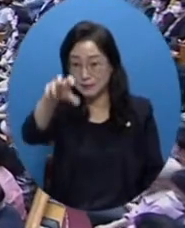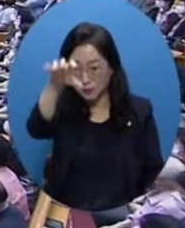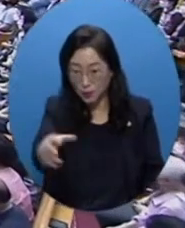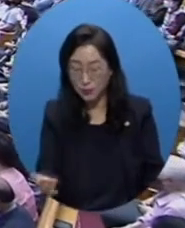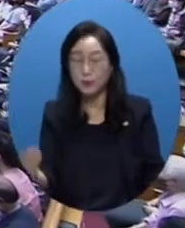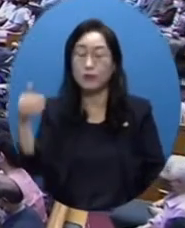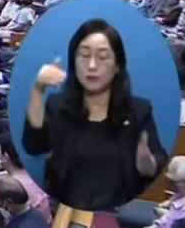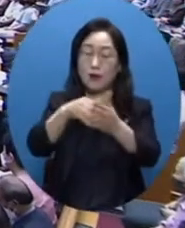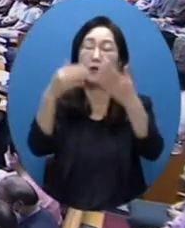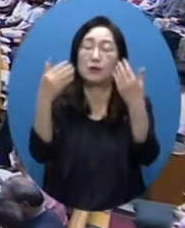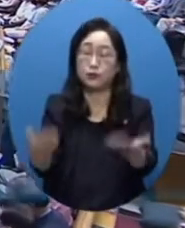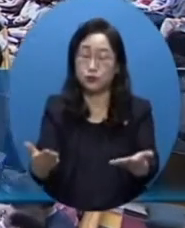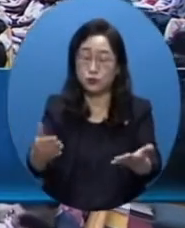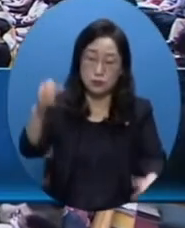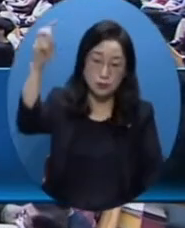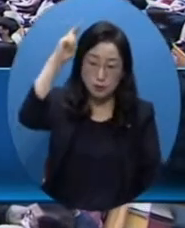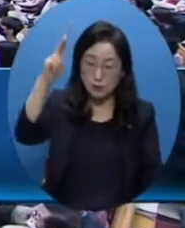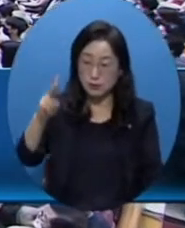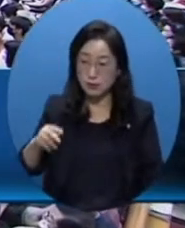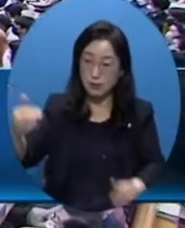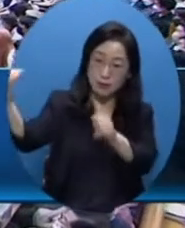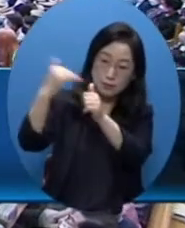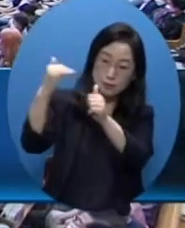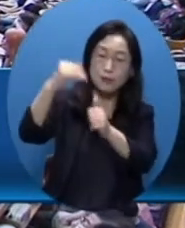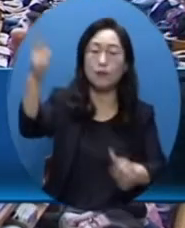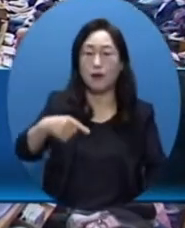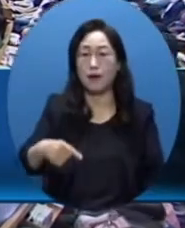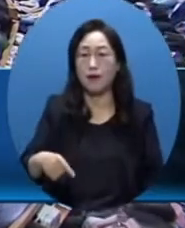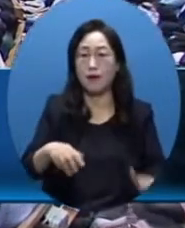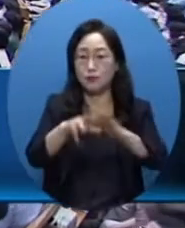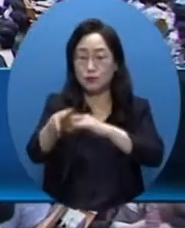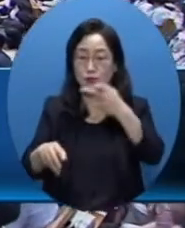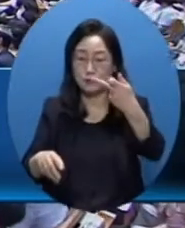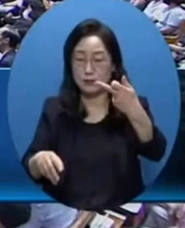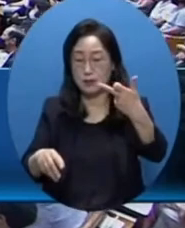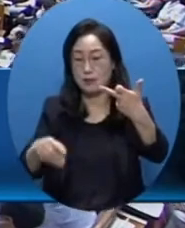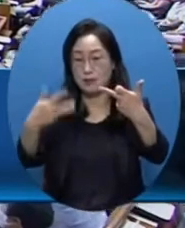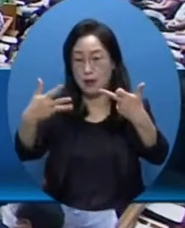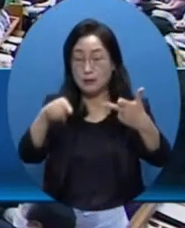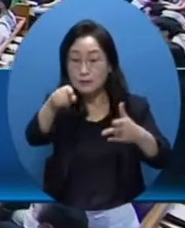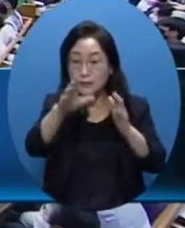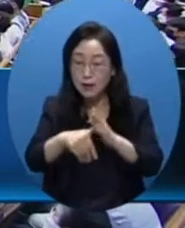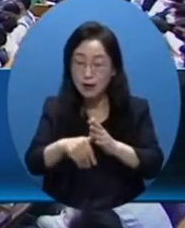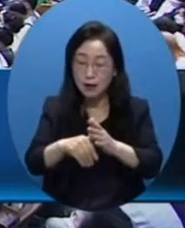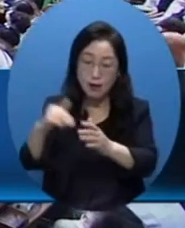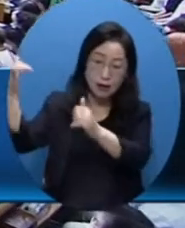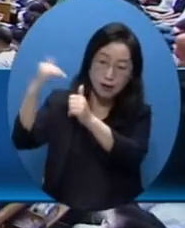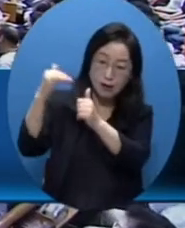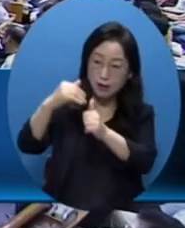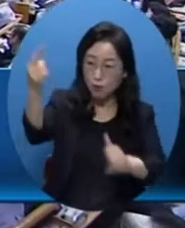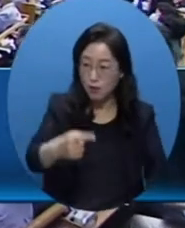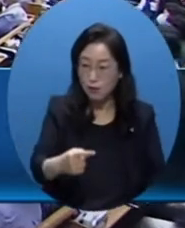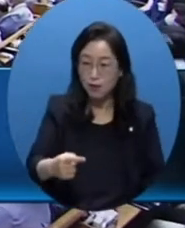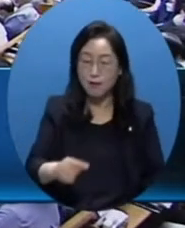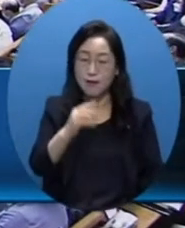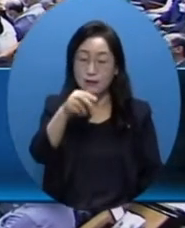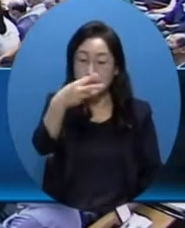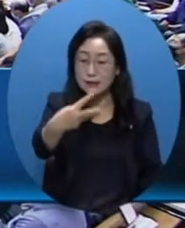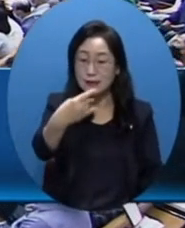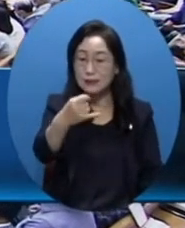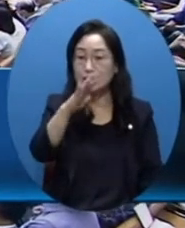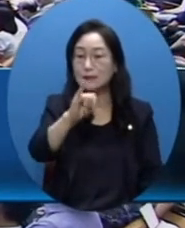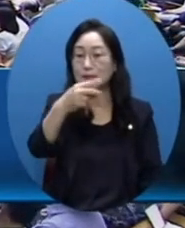공격해 왔습니다. 출애굽기 17장 8절입니다. 그때 아말렉이 와서 이스라엘과 르비딤에서